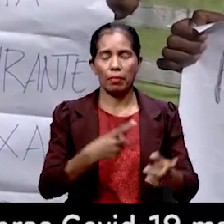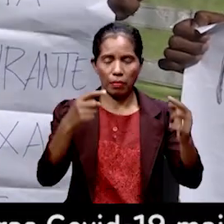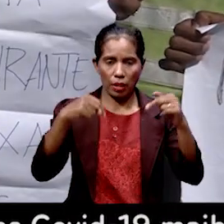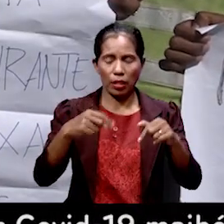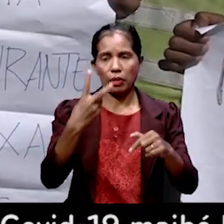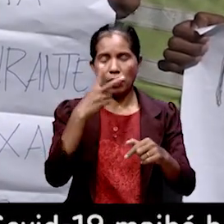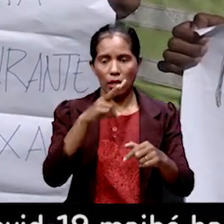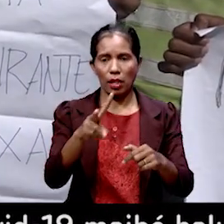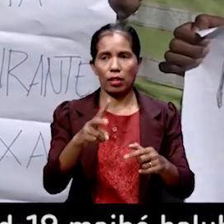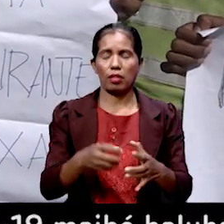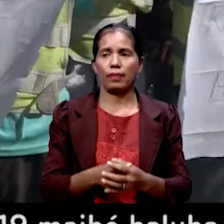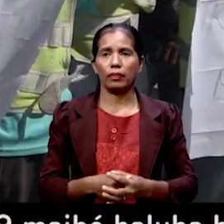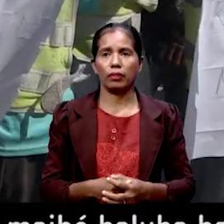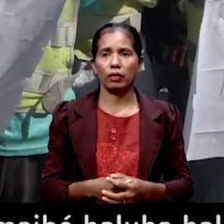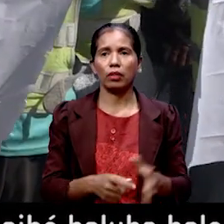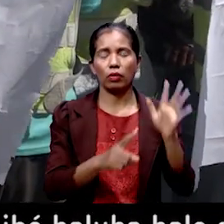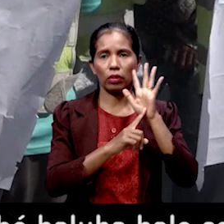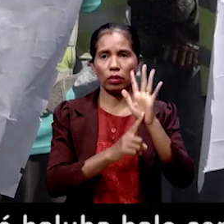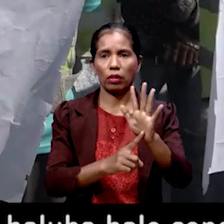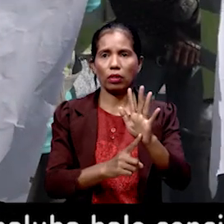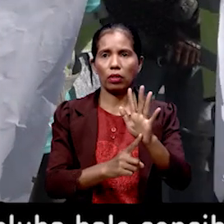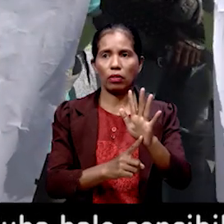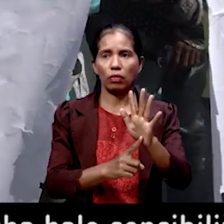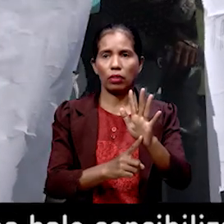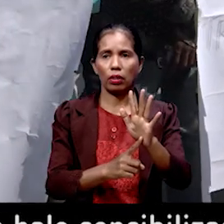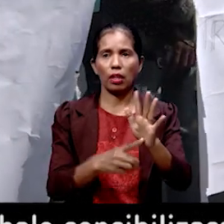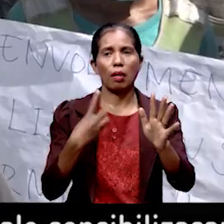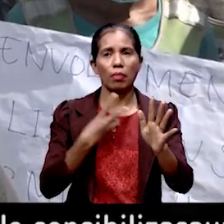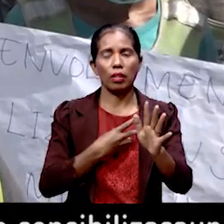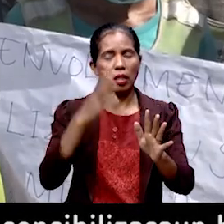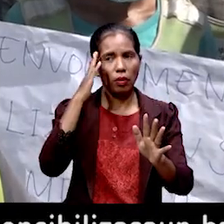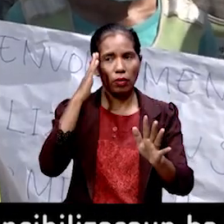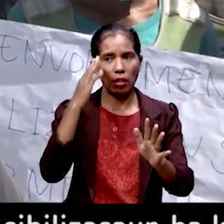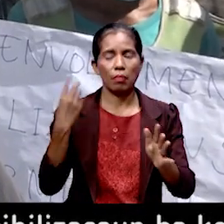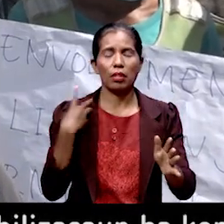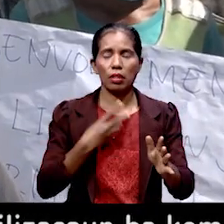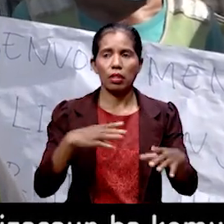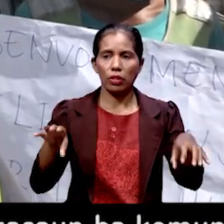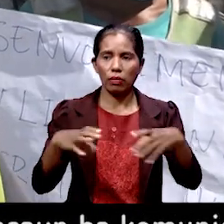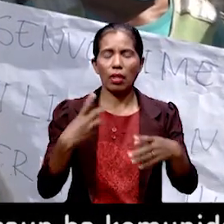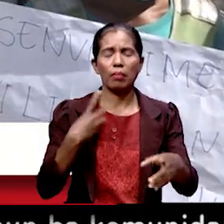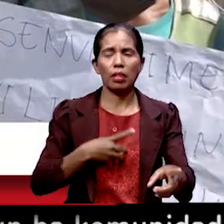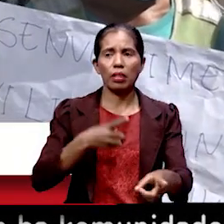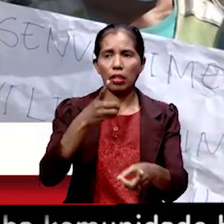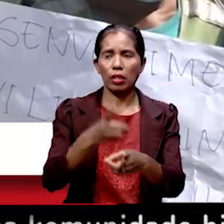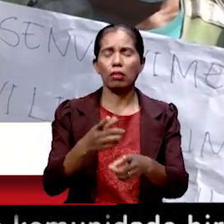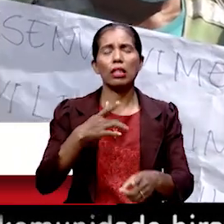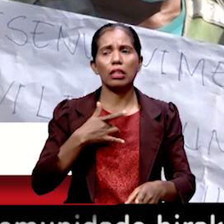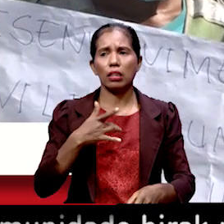atu hatudu pohaten ami aspirasaun ternura trabalor tama ami ni direitu ne sente katak